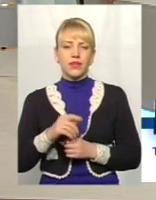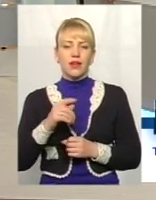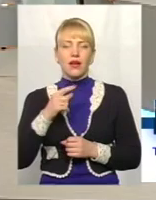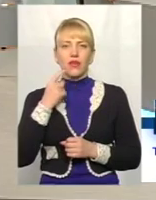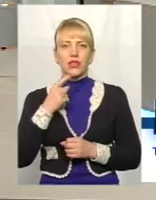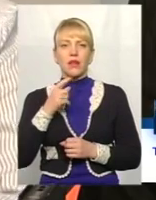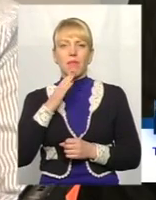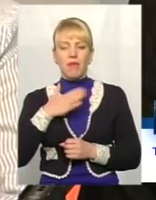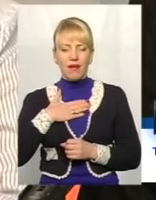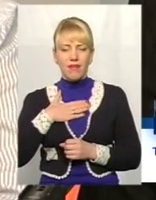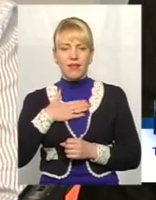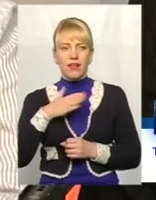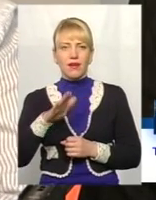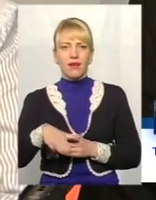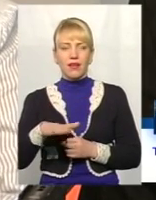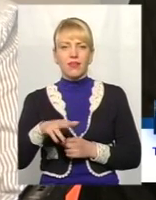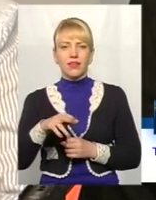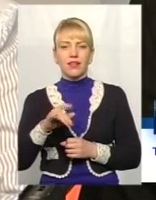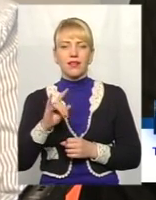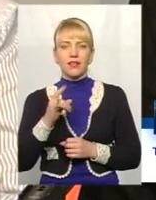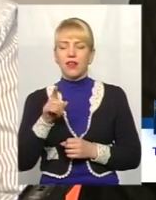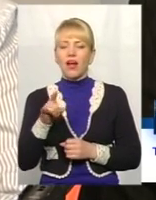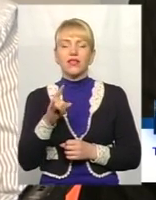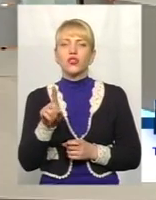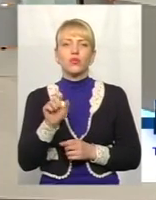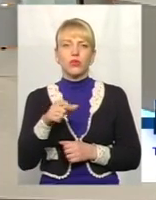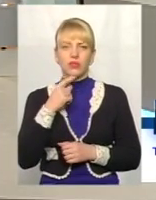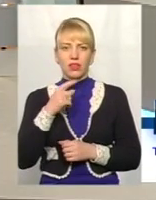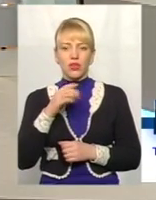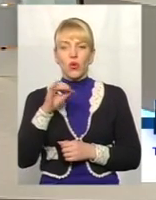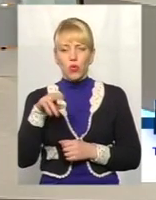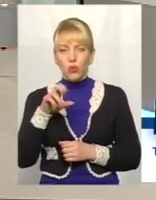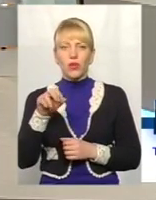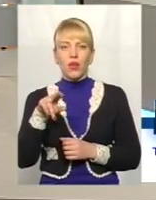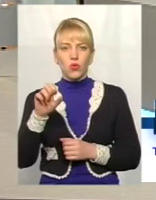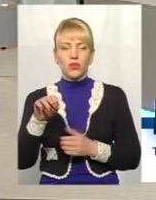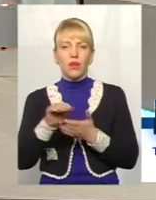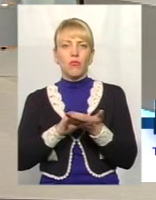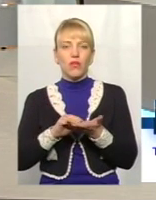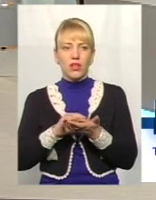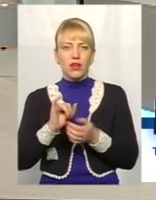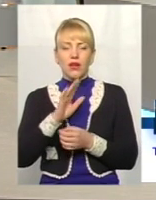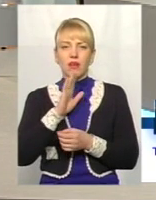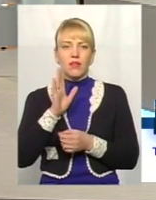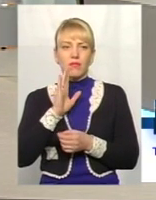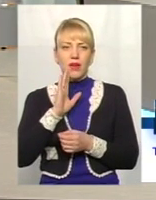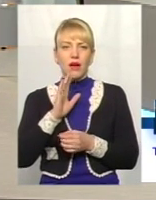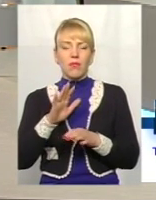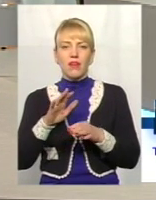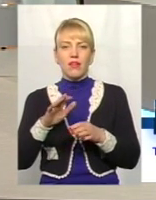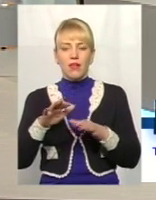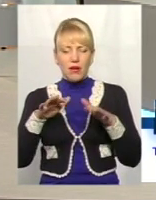А він що може сказати? Йому ще двох, Юда, Юда. От. І от мама в сапоги кидається